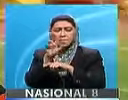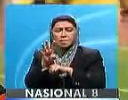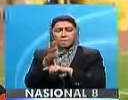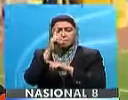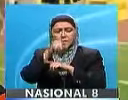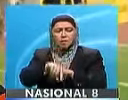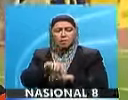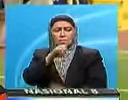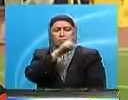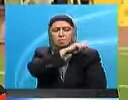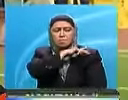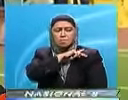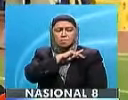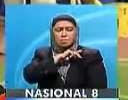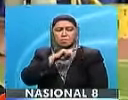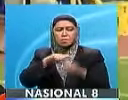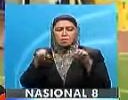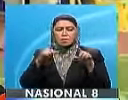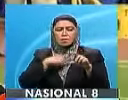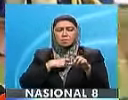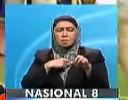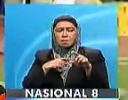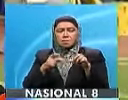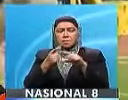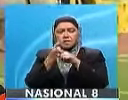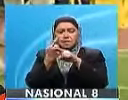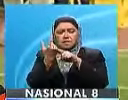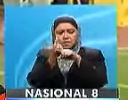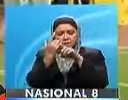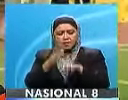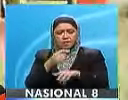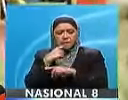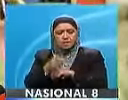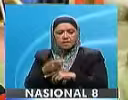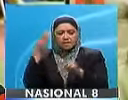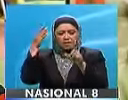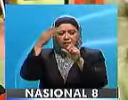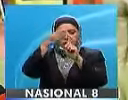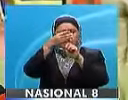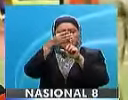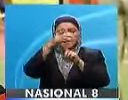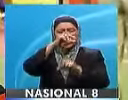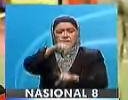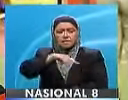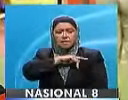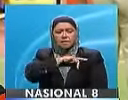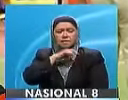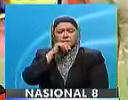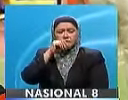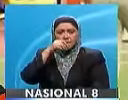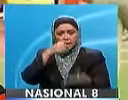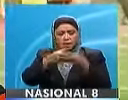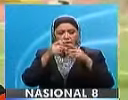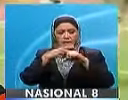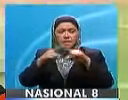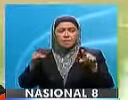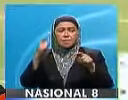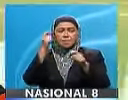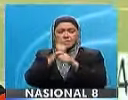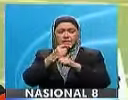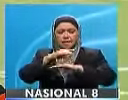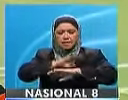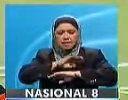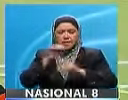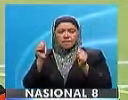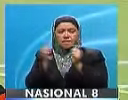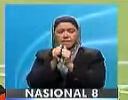Jagannathan, biarpun sasaran peribadi 28 pingat emas tidak kesampaian, namun beliau tetap berpuas hati dengan pencapaian anak-anak buahnya yang